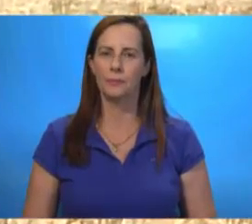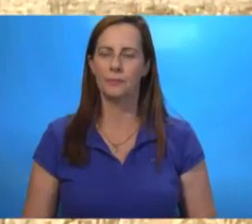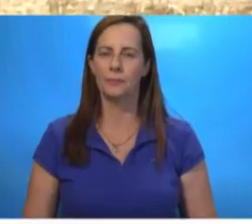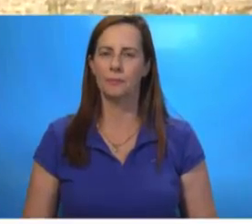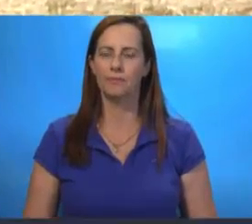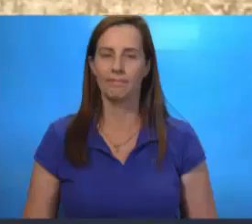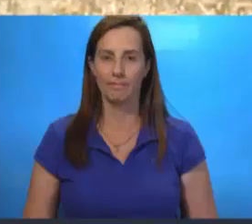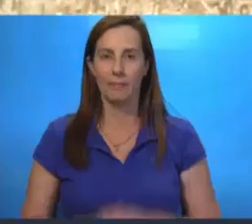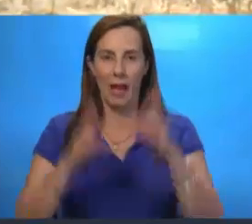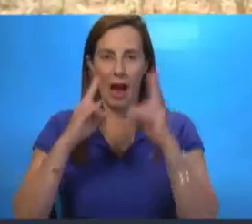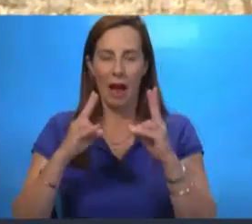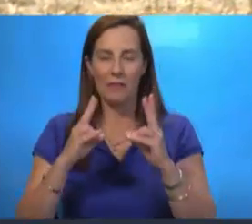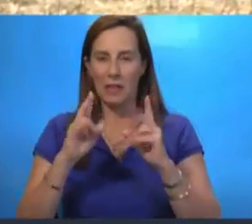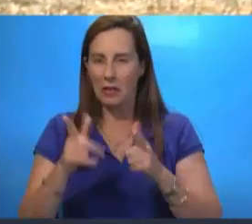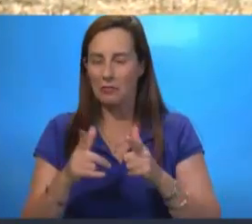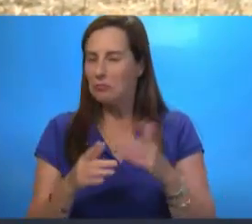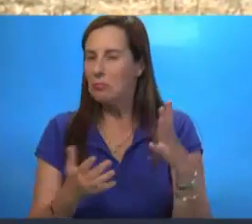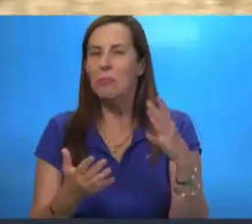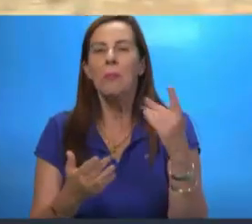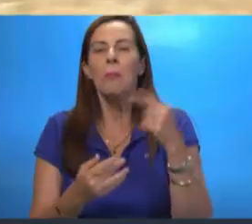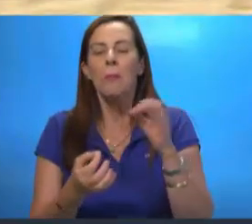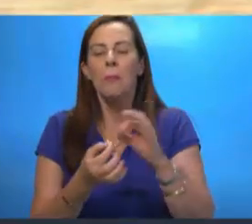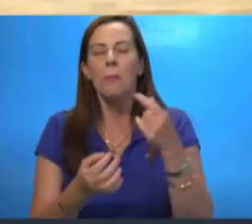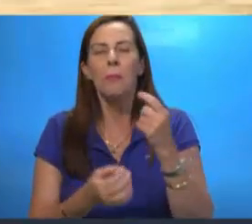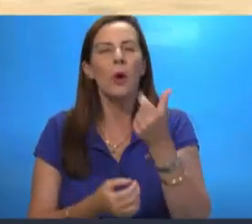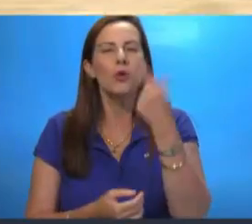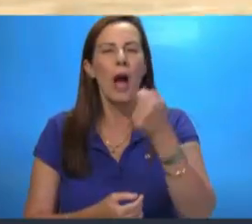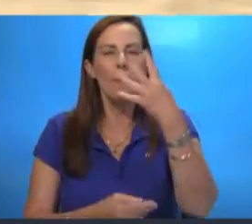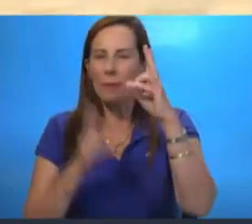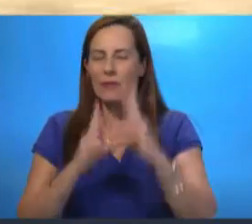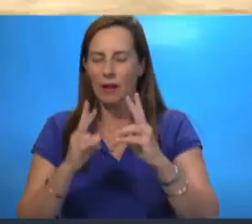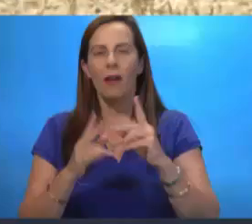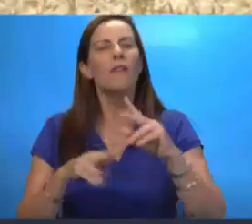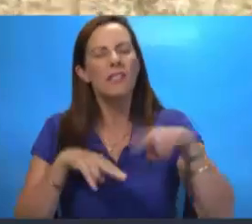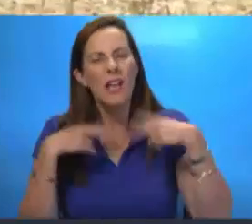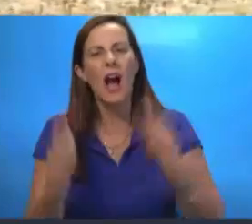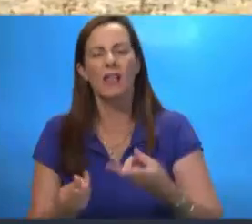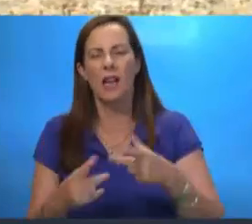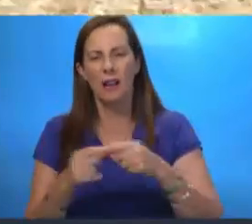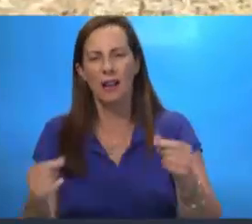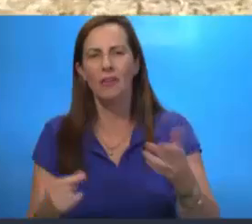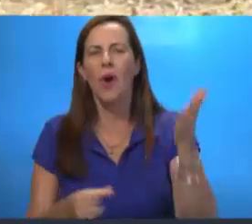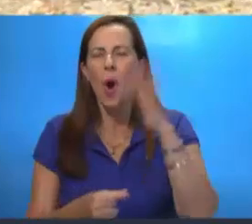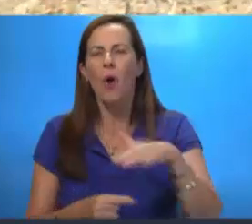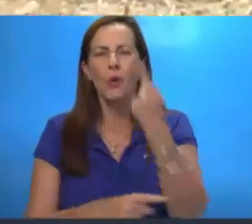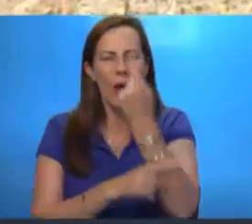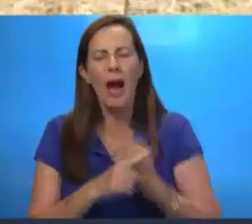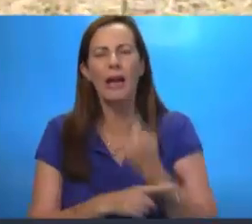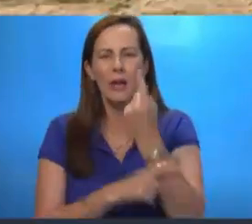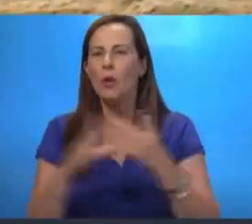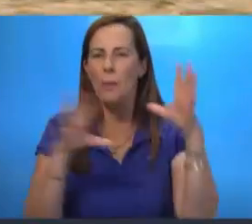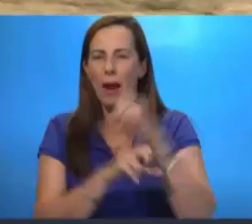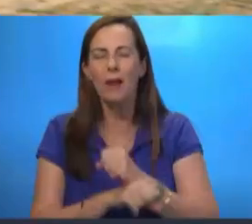הפסקת האש החזיקה מעמד בקושי ארבעה ימים, והתמונות האלה שוב חזרו לעוטף. עוד ועוד רקטות שנורו הלילה